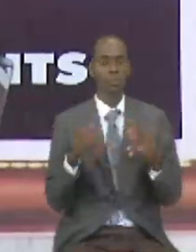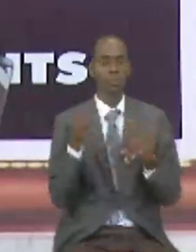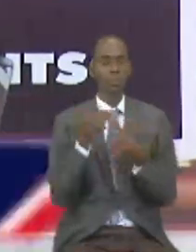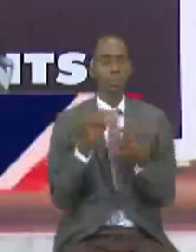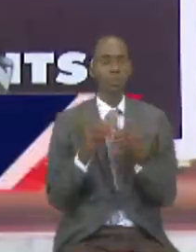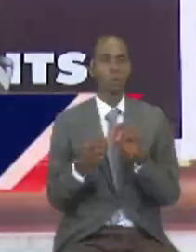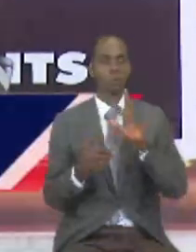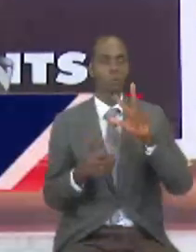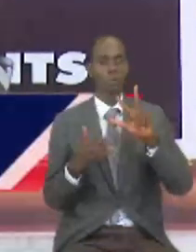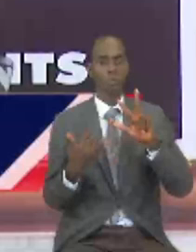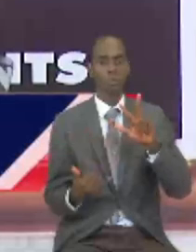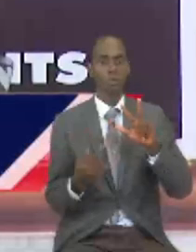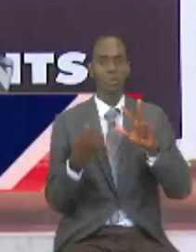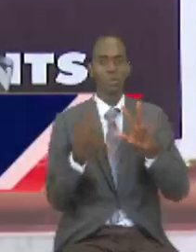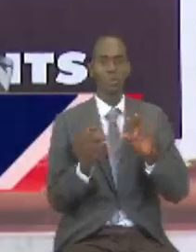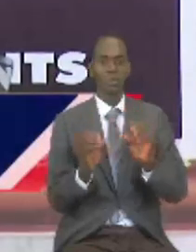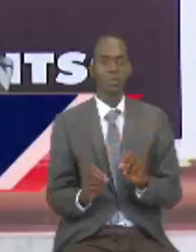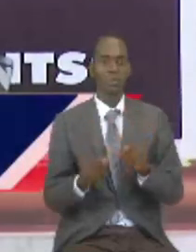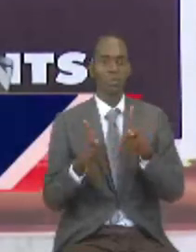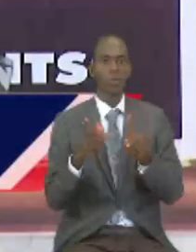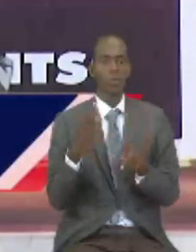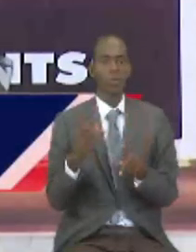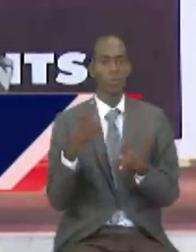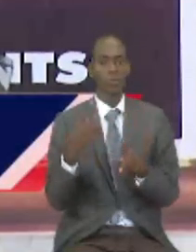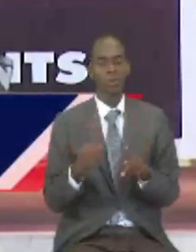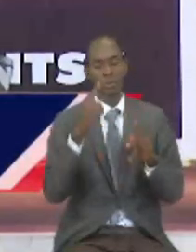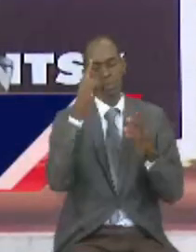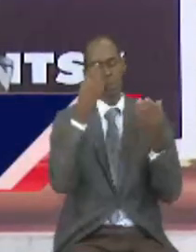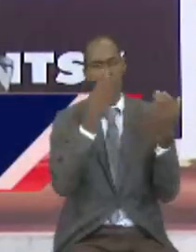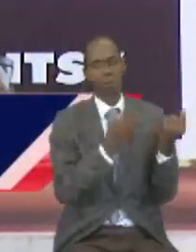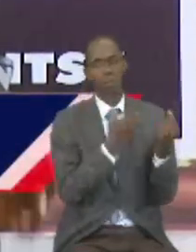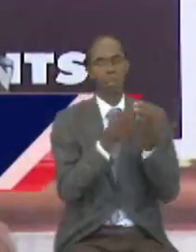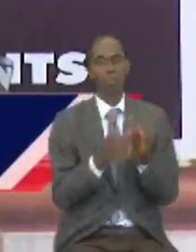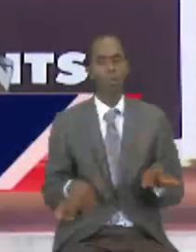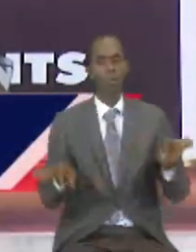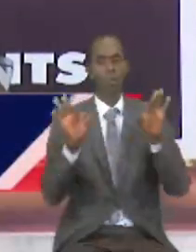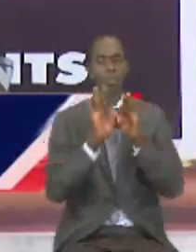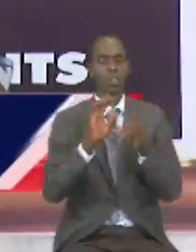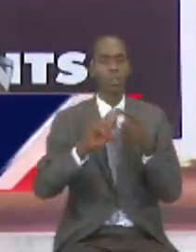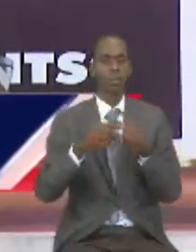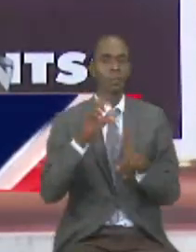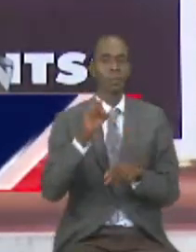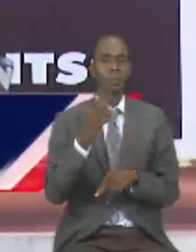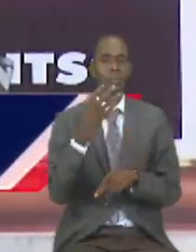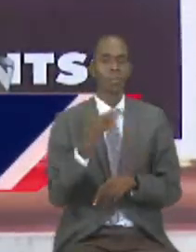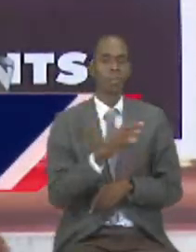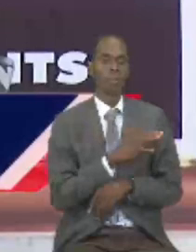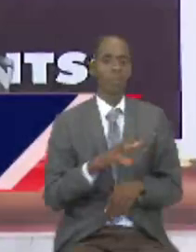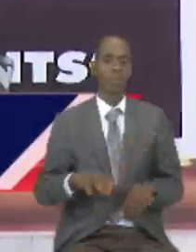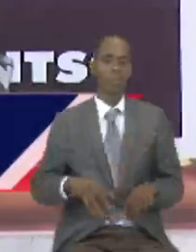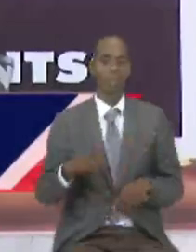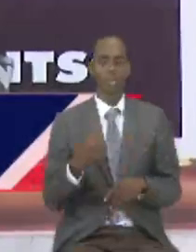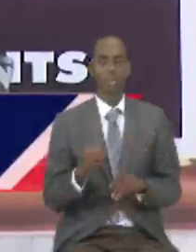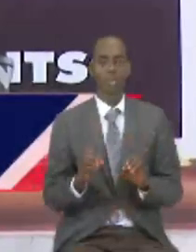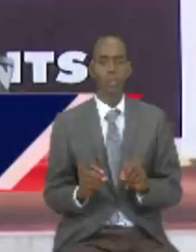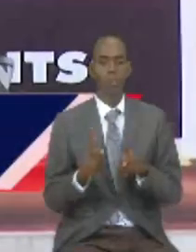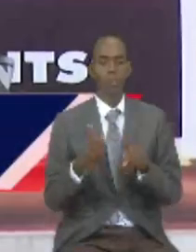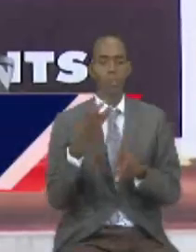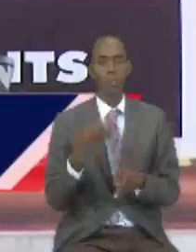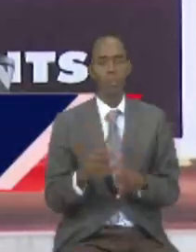allons maintenant au troisième point, le privilège des amis fiables de Christ. Le privilège des